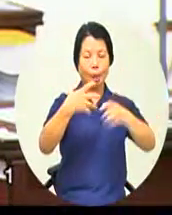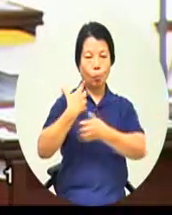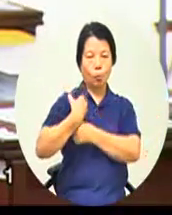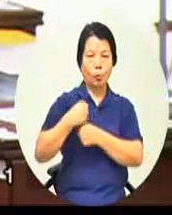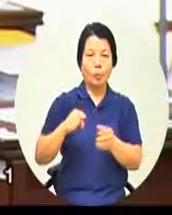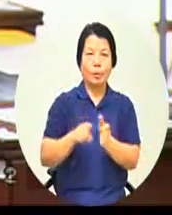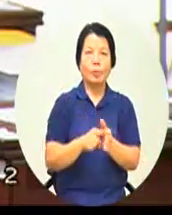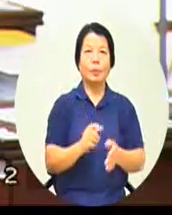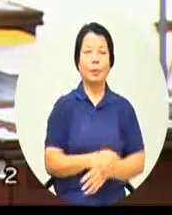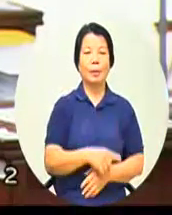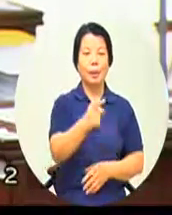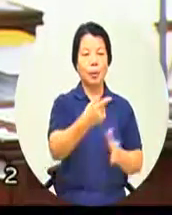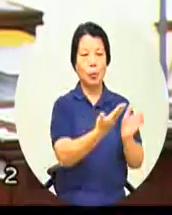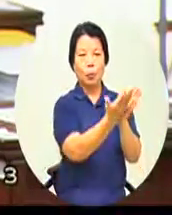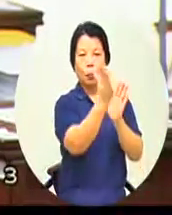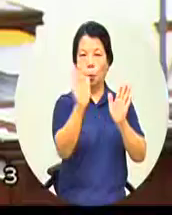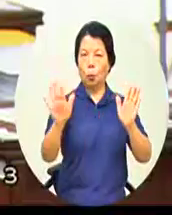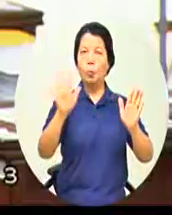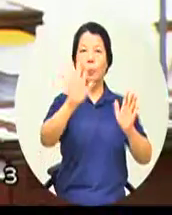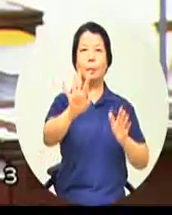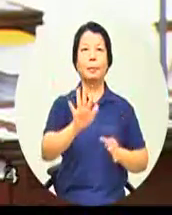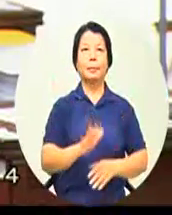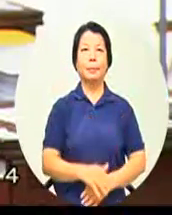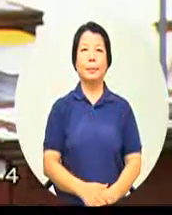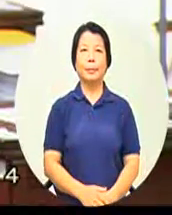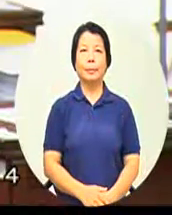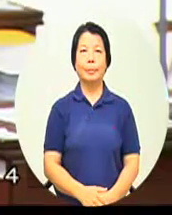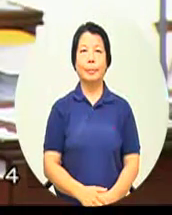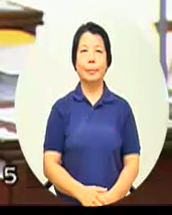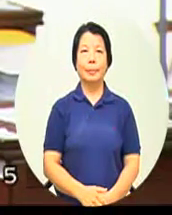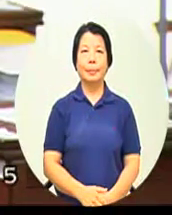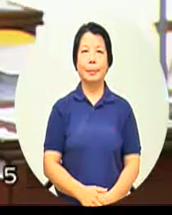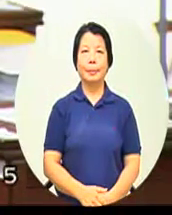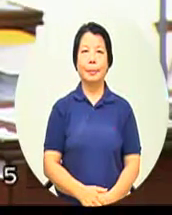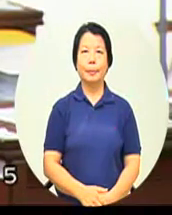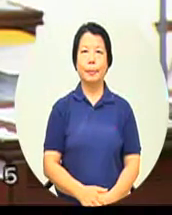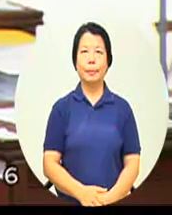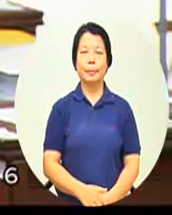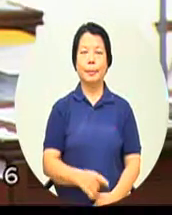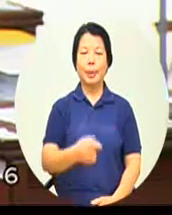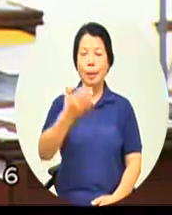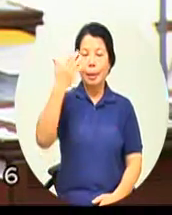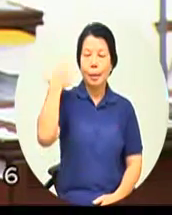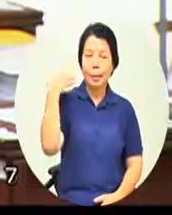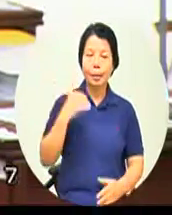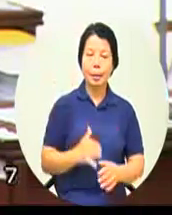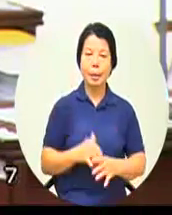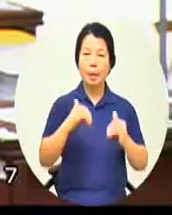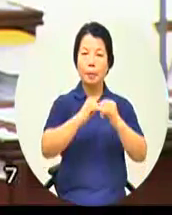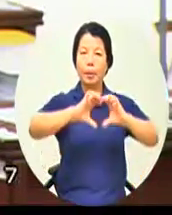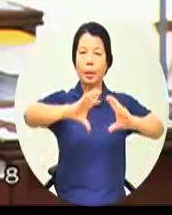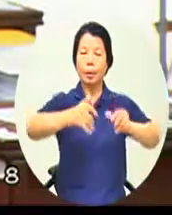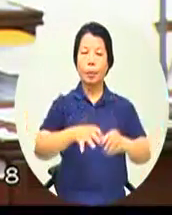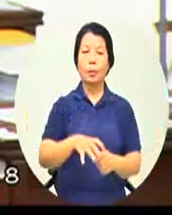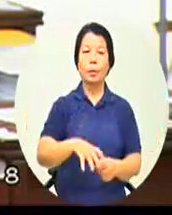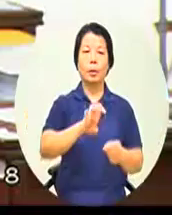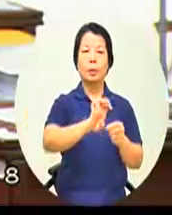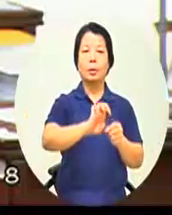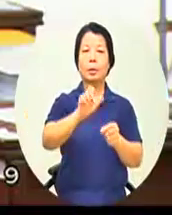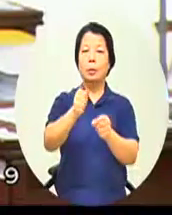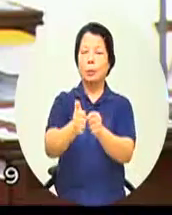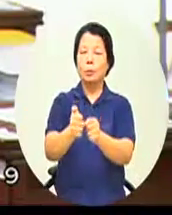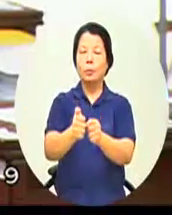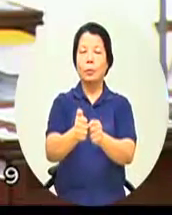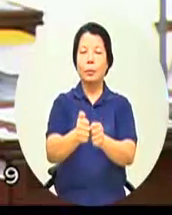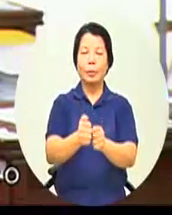的这个展示啊，哦，我是感觉讲，因就是那，就是拢去较早的民国差不多四五十年老相片，